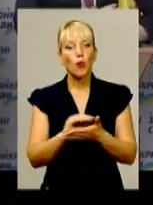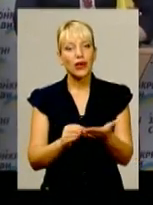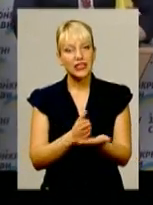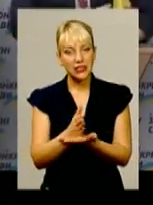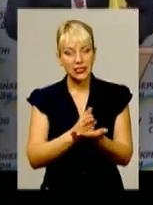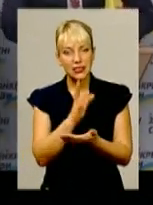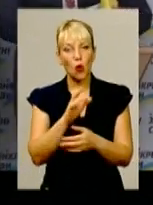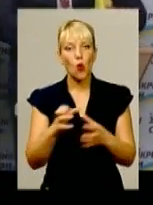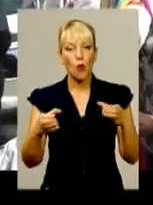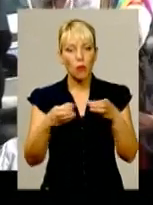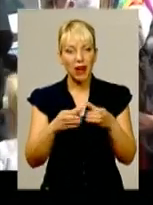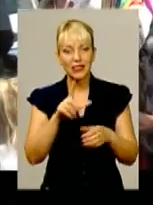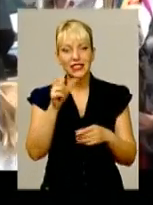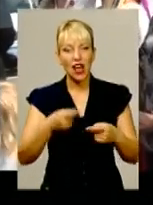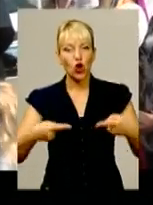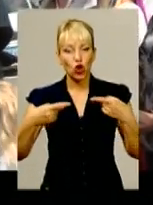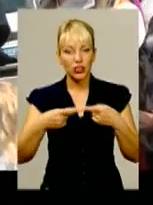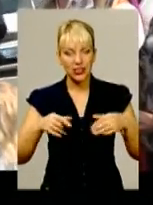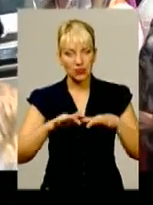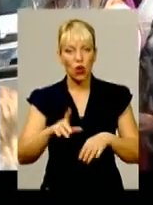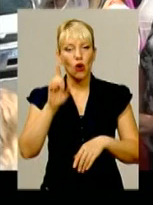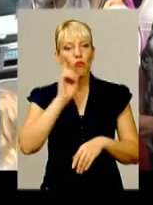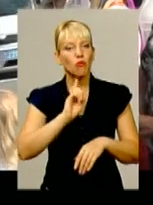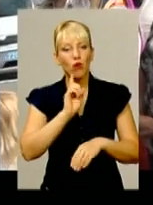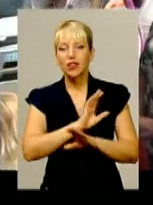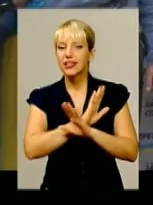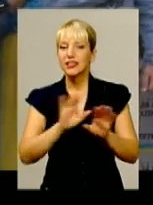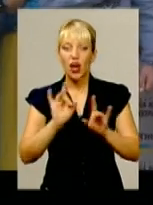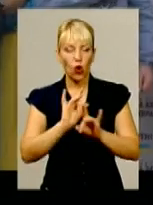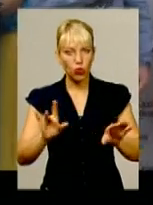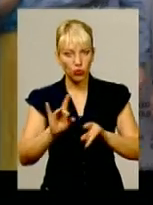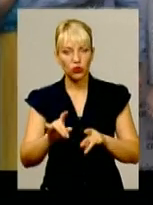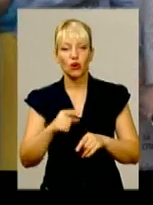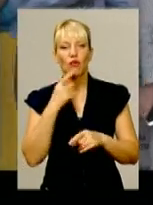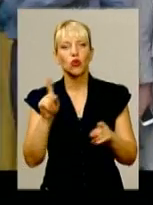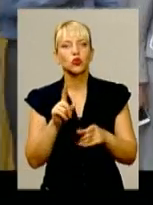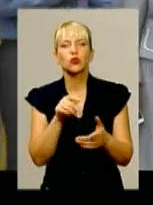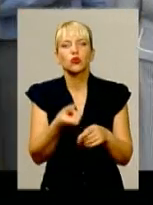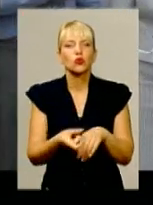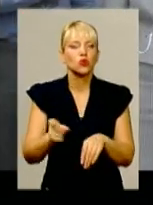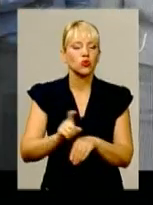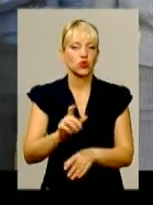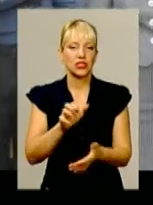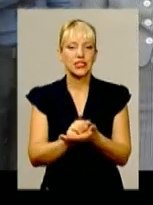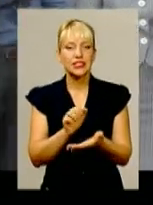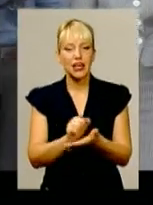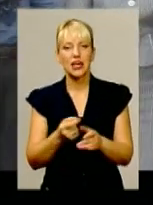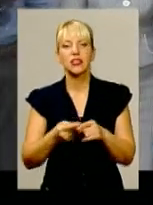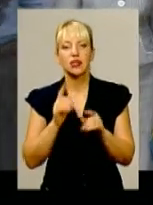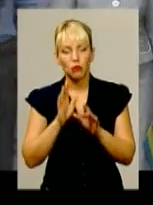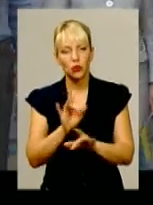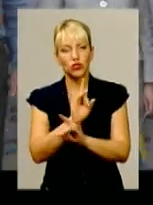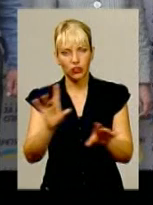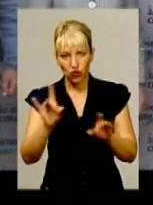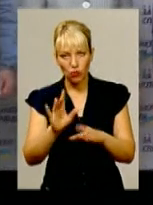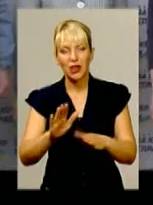політичний розклад поки не коментують, посилаючись на зайнятість. Але обіцяють вже незабаром надати офіційну інформацію з цього приводу. А